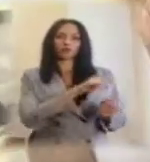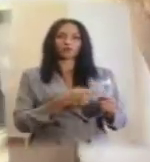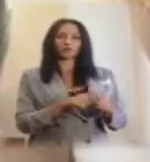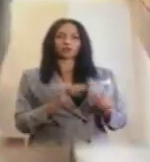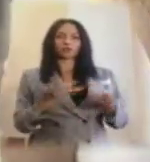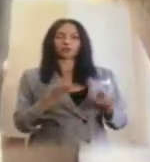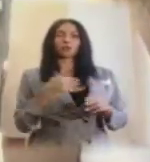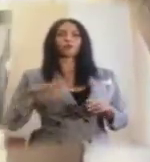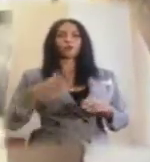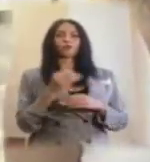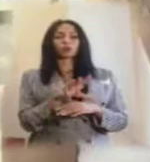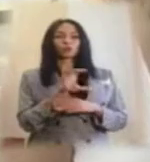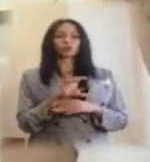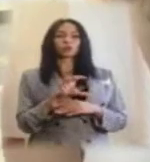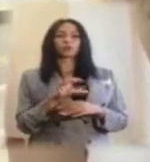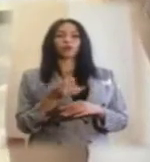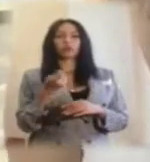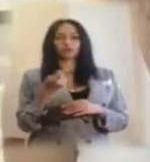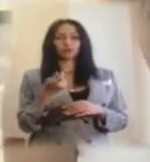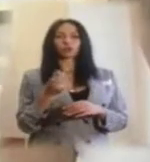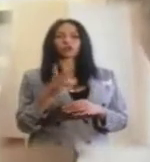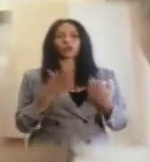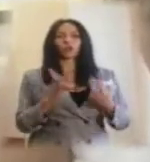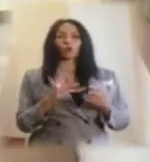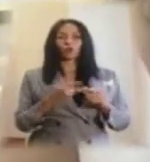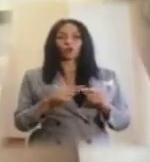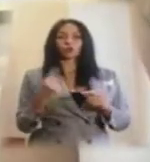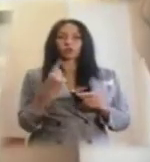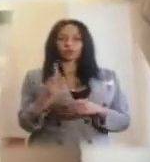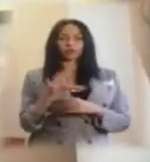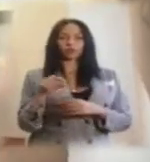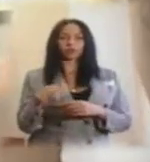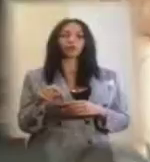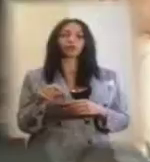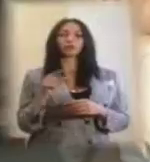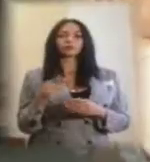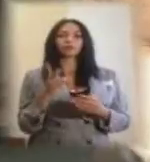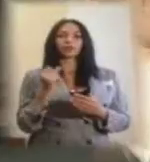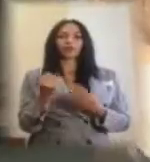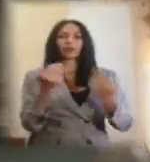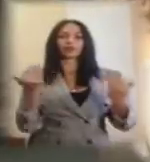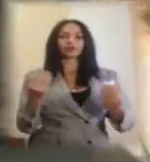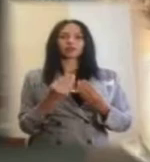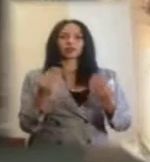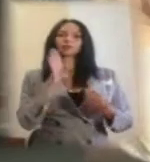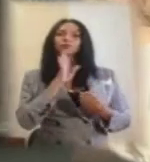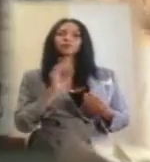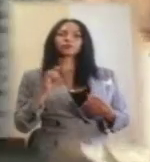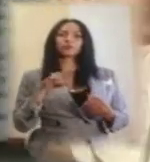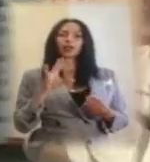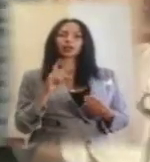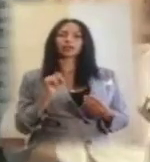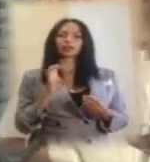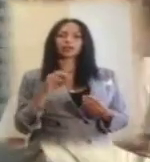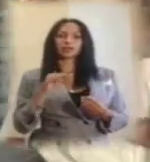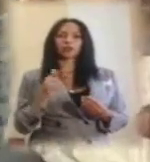познімали ще трохи часу, але оця перша фотографія, вона таки представлена на виставці. Єлизавета Голобородько взяла участь у